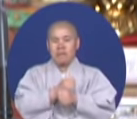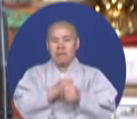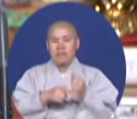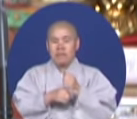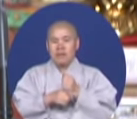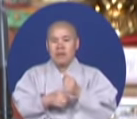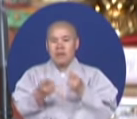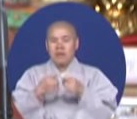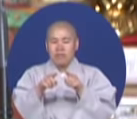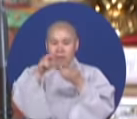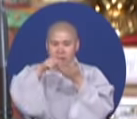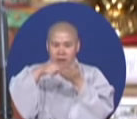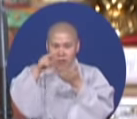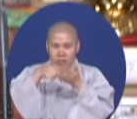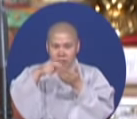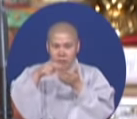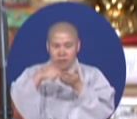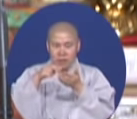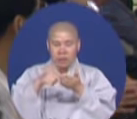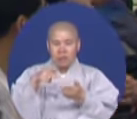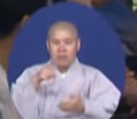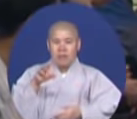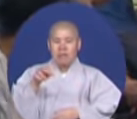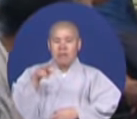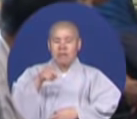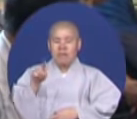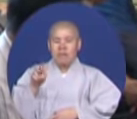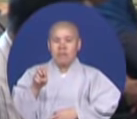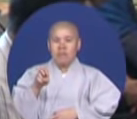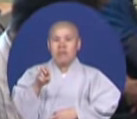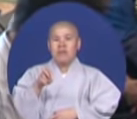같이 시작.